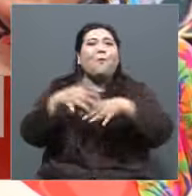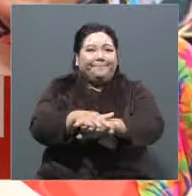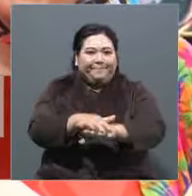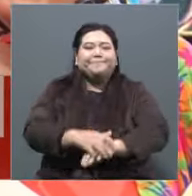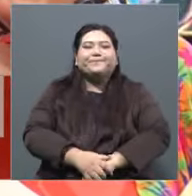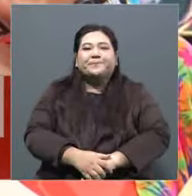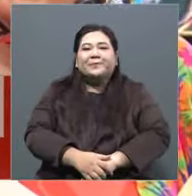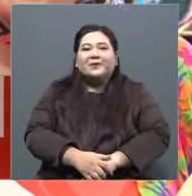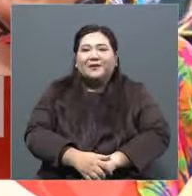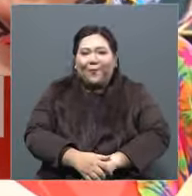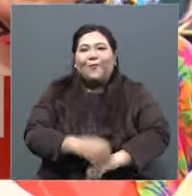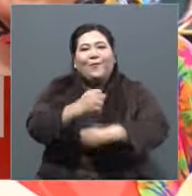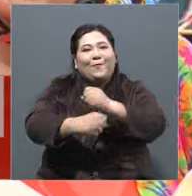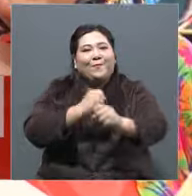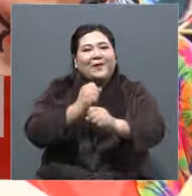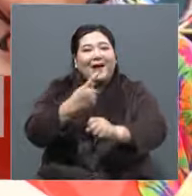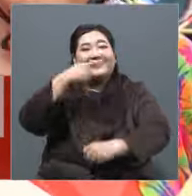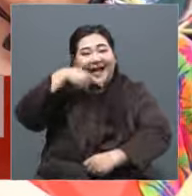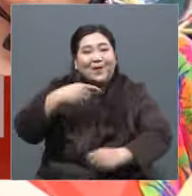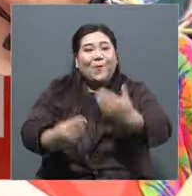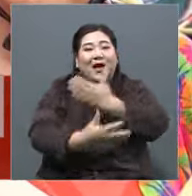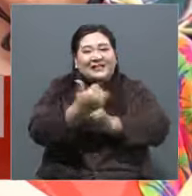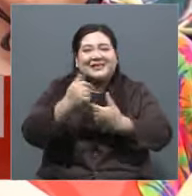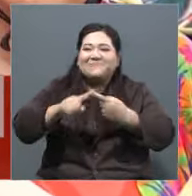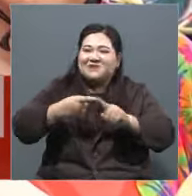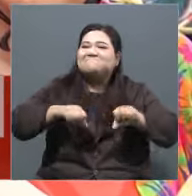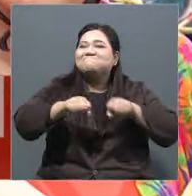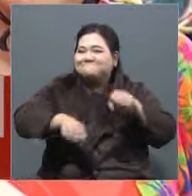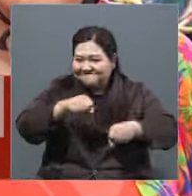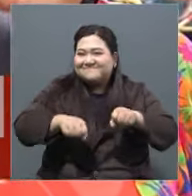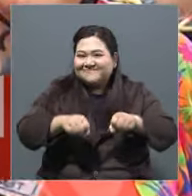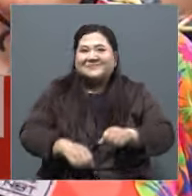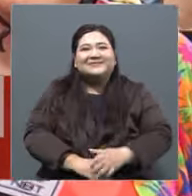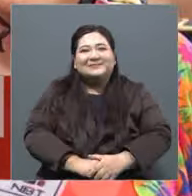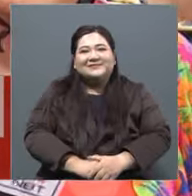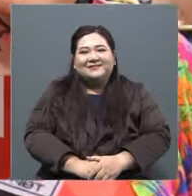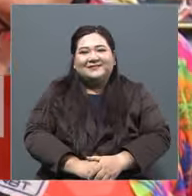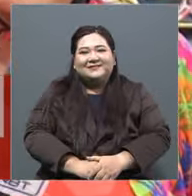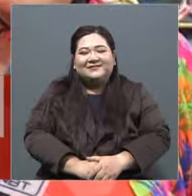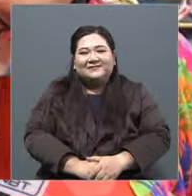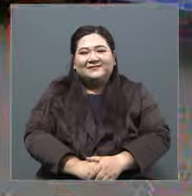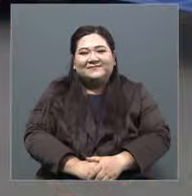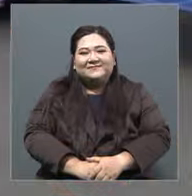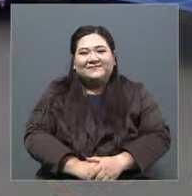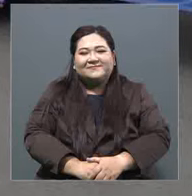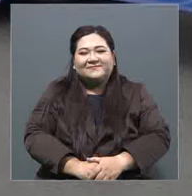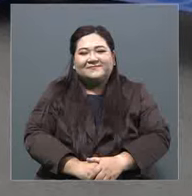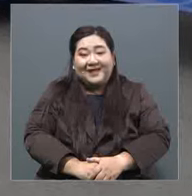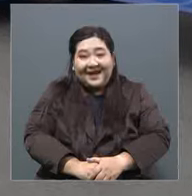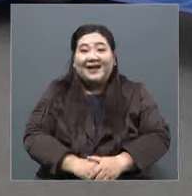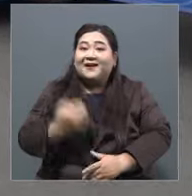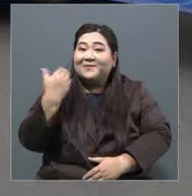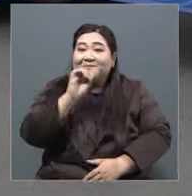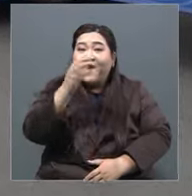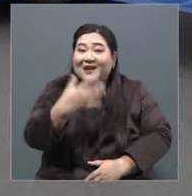โอกาสปีใหม่ไยทั้งทีนะครับก็อยากมาร่วมด้วยกันนะครับผมอย่างที่กลองแก้วบอกไปนะ